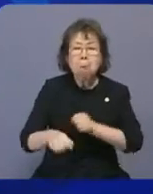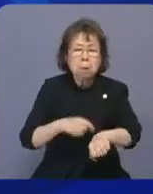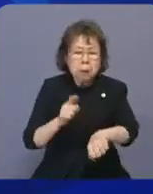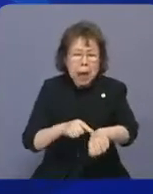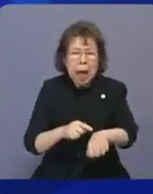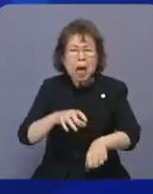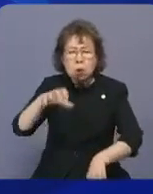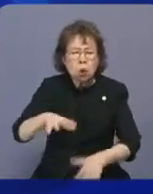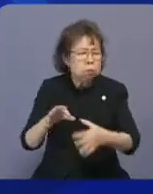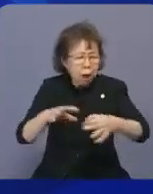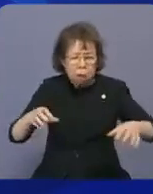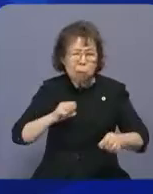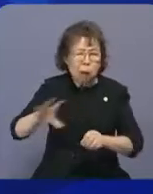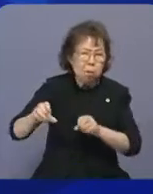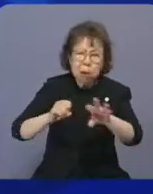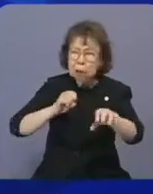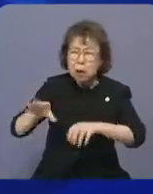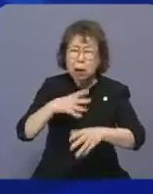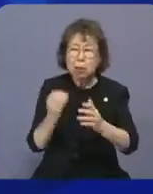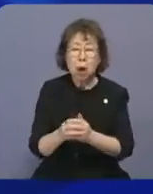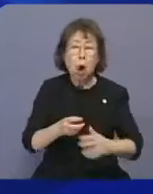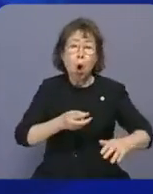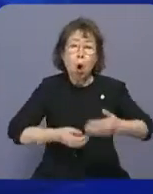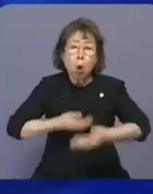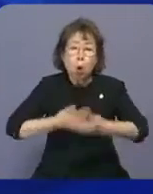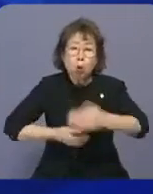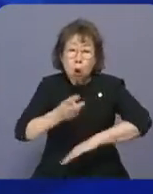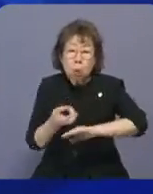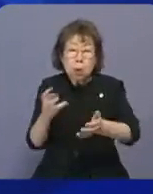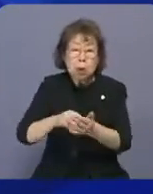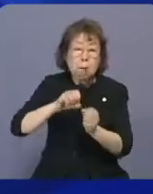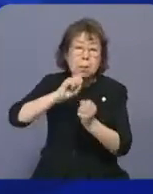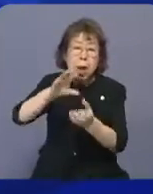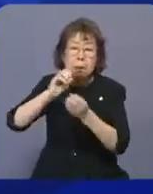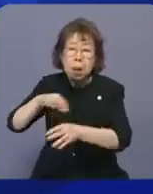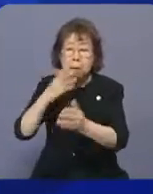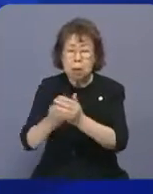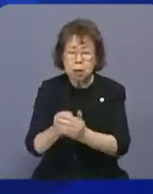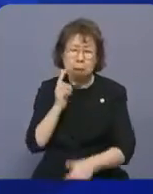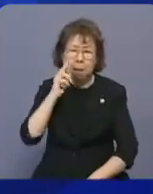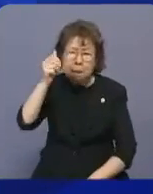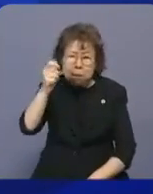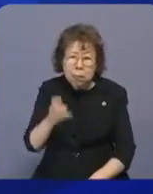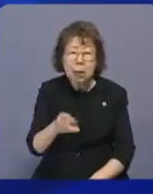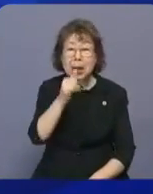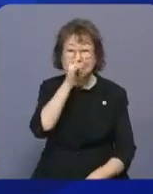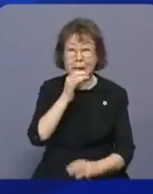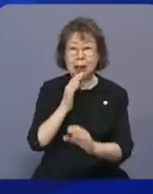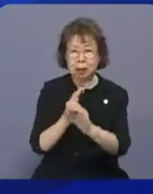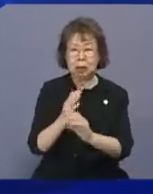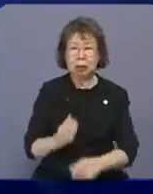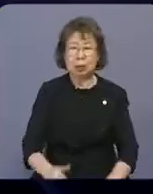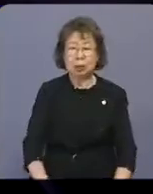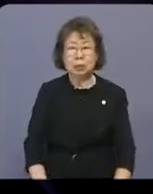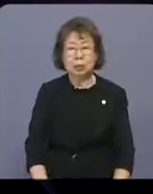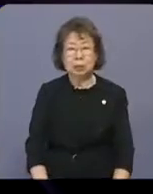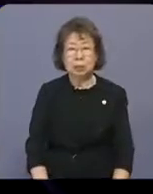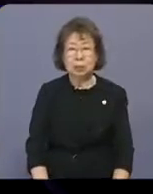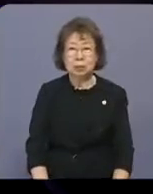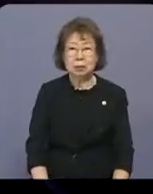가리지 않고 마약을 거래했고 고속버스 택배를 이용해서 배달하기도 했습니다. 장성길 기자입니다.